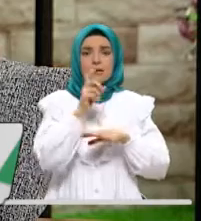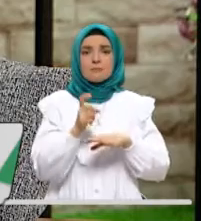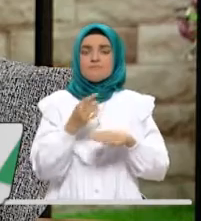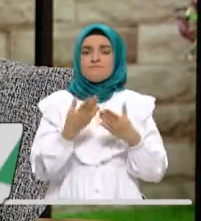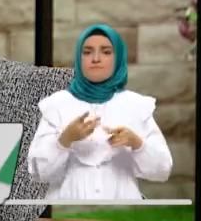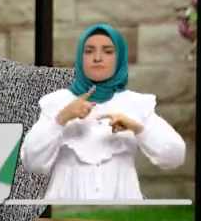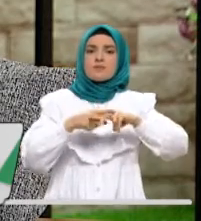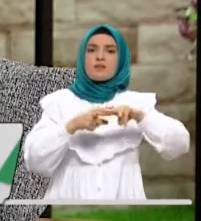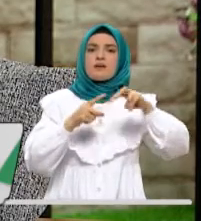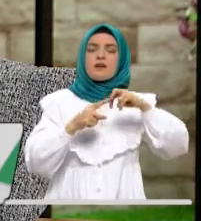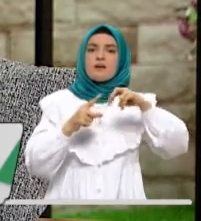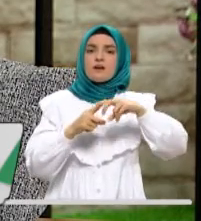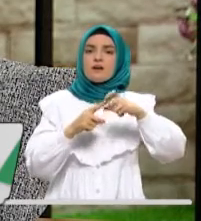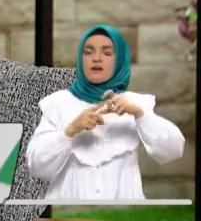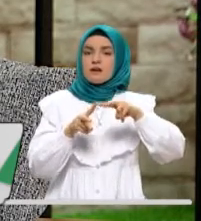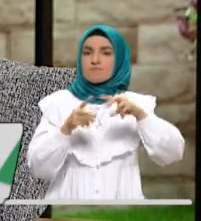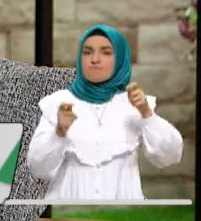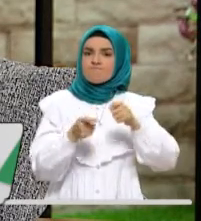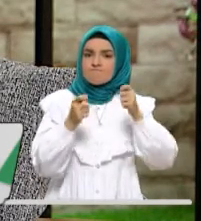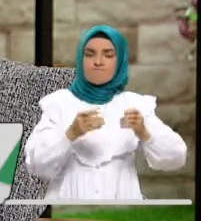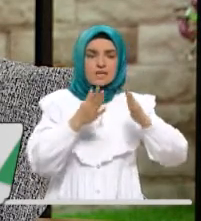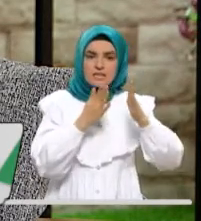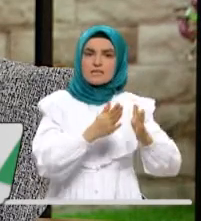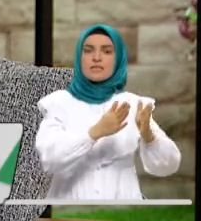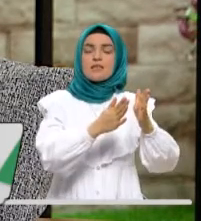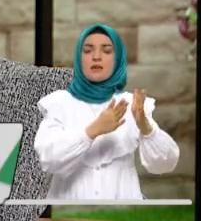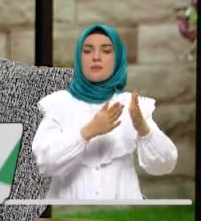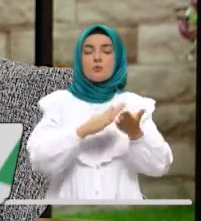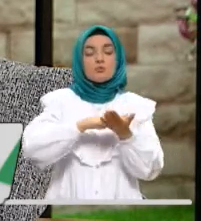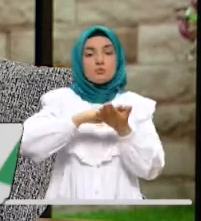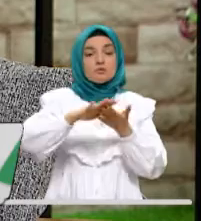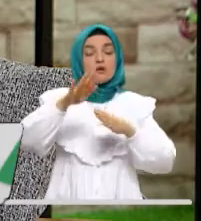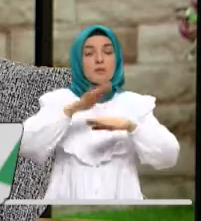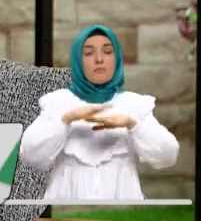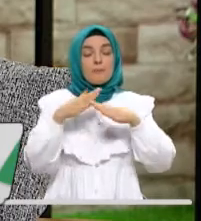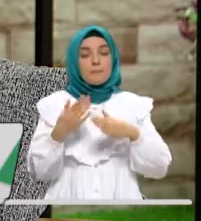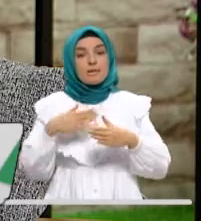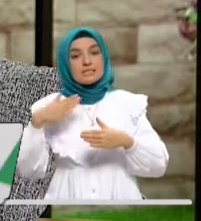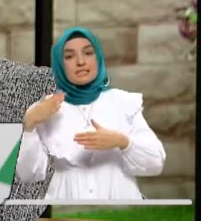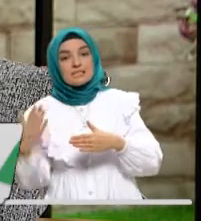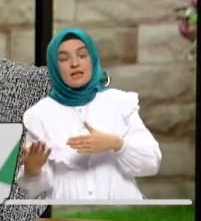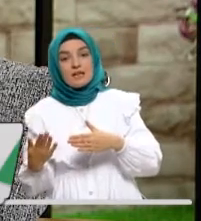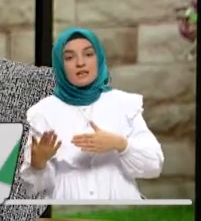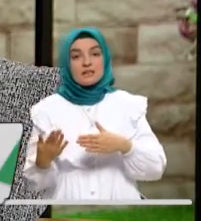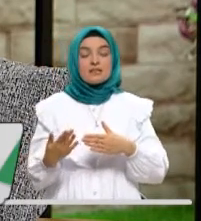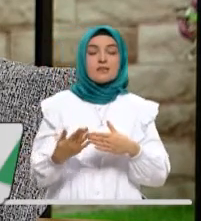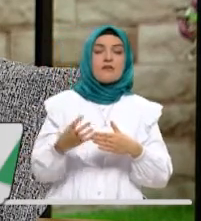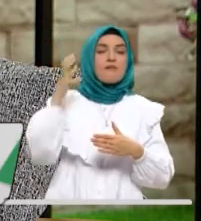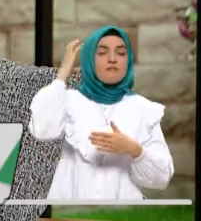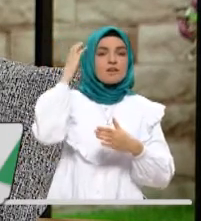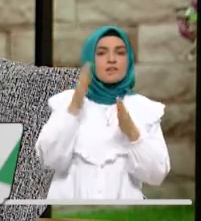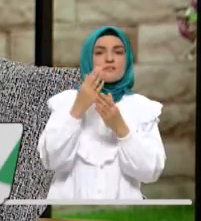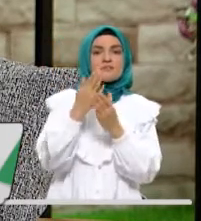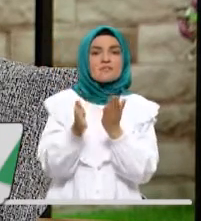haremin işleyişini sağlarlar. Oradaki dirlik ve düzeni sağlarlar. Ama bir diğer taraftan da vakıf defterlerinin düzenlerini onlar